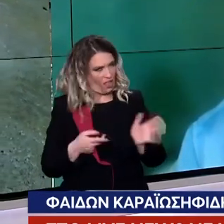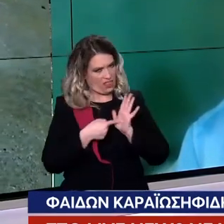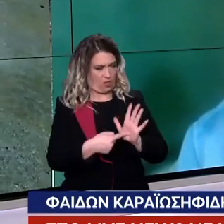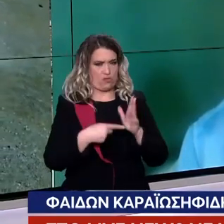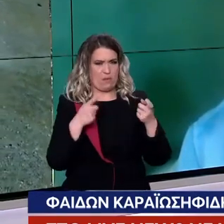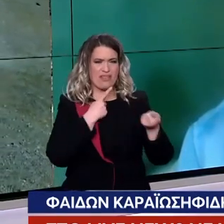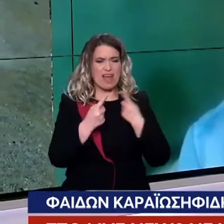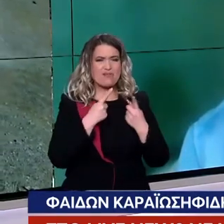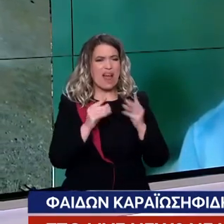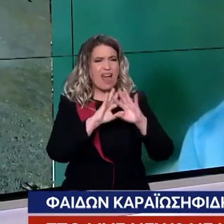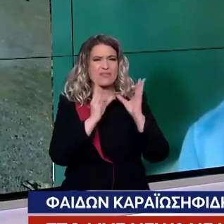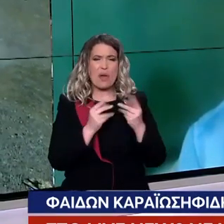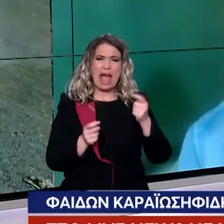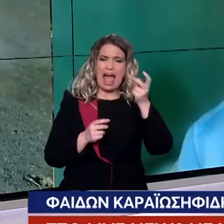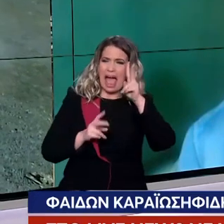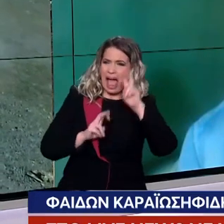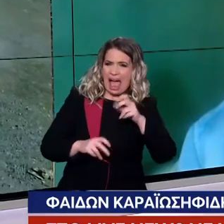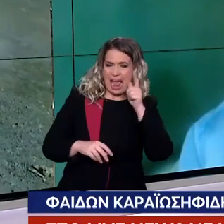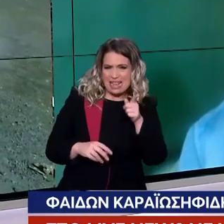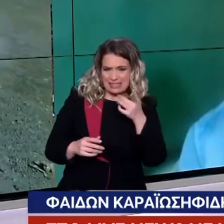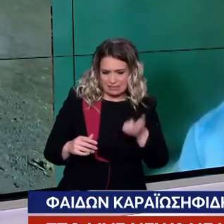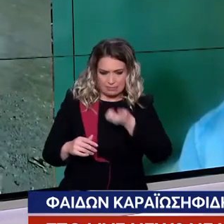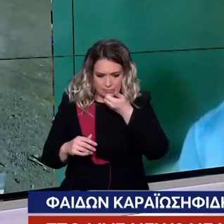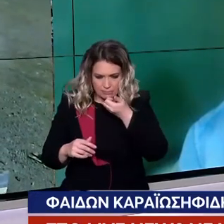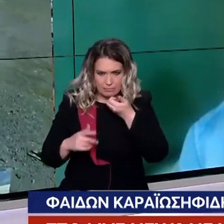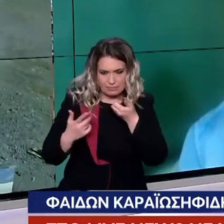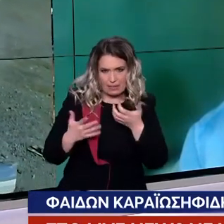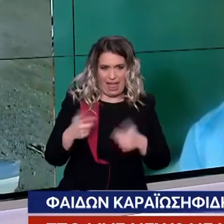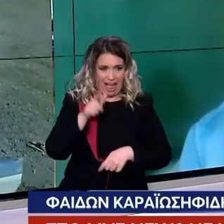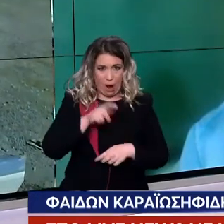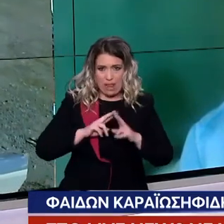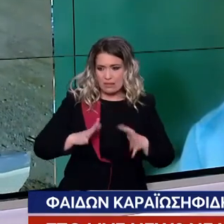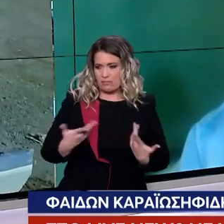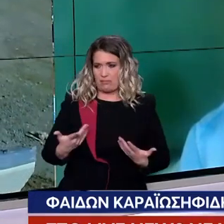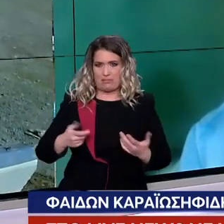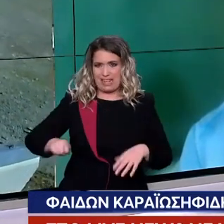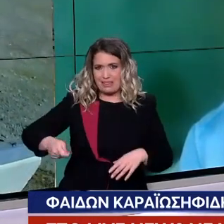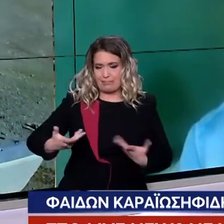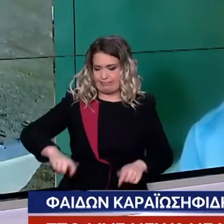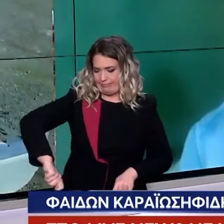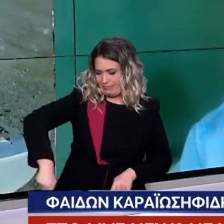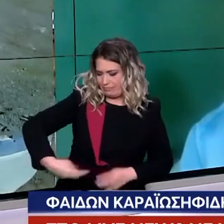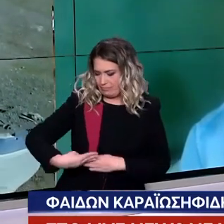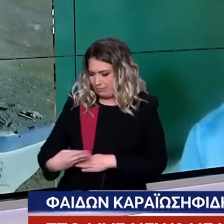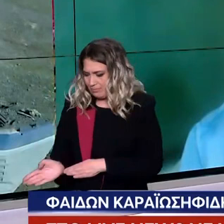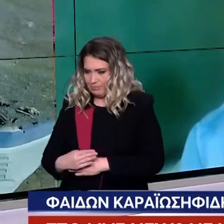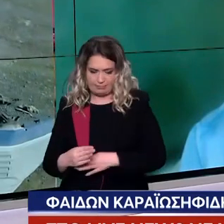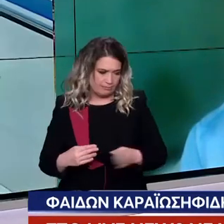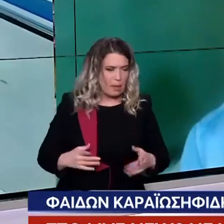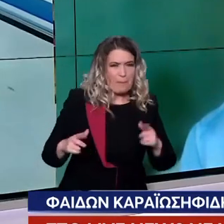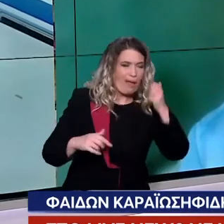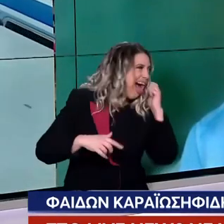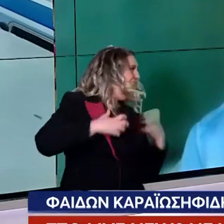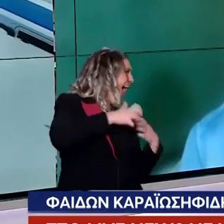ξαφνικά γυρνάει ο ελεγκτής οο οποίος εκείνη την ώρα χειρίζεται τα κλειδιά χαράζει πορεία κρατάει στα χέρια του ζωές